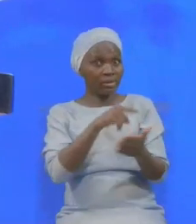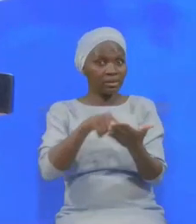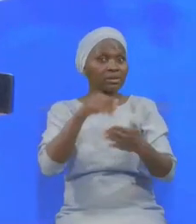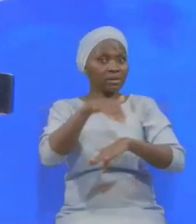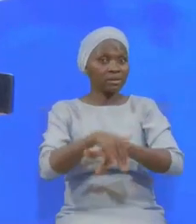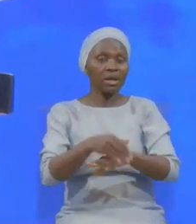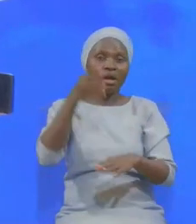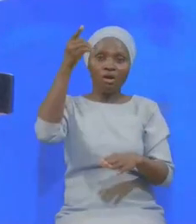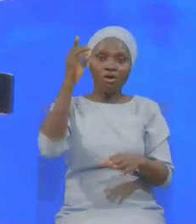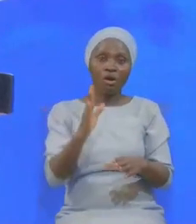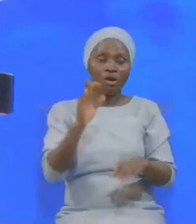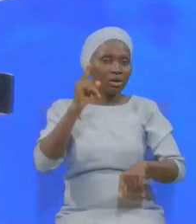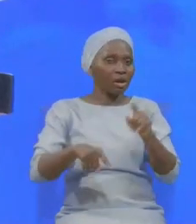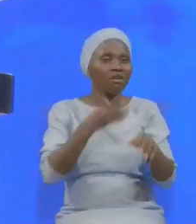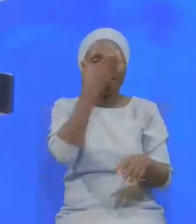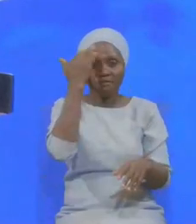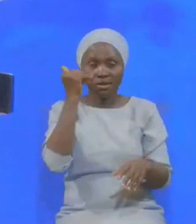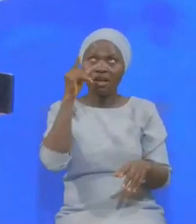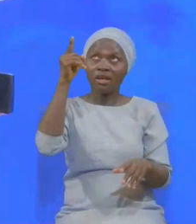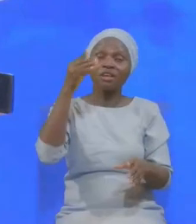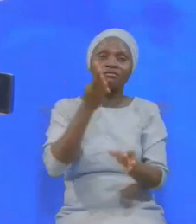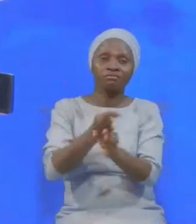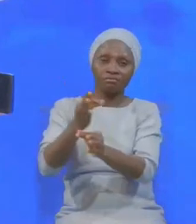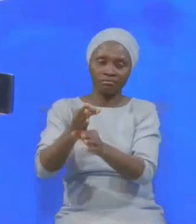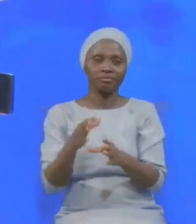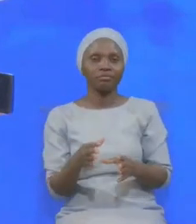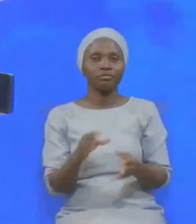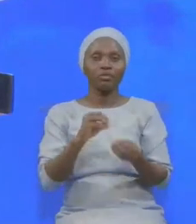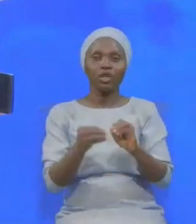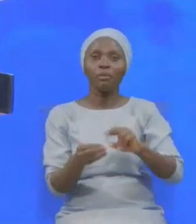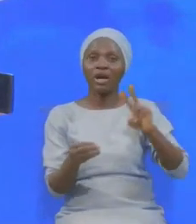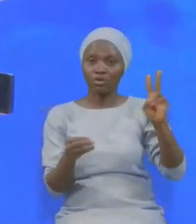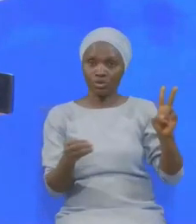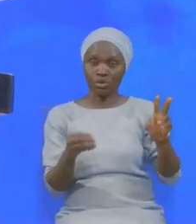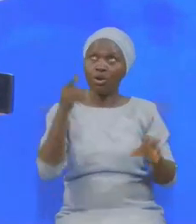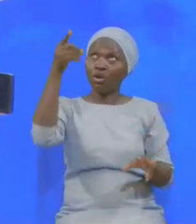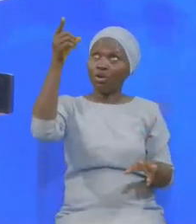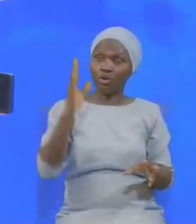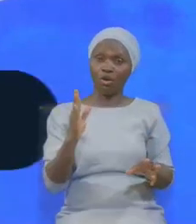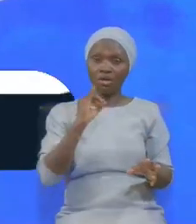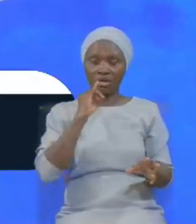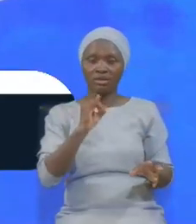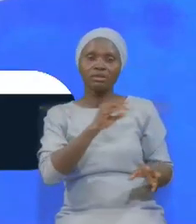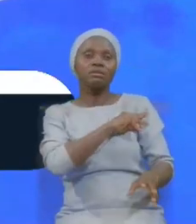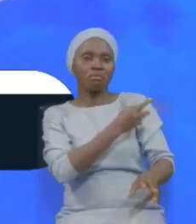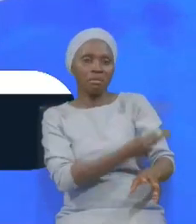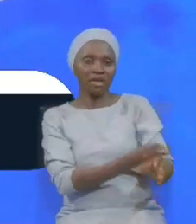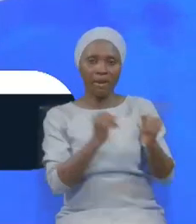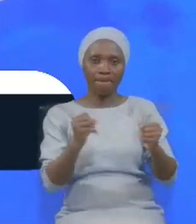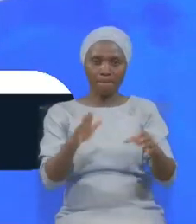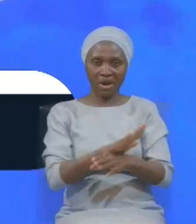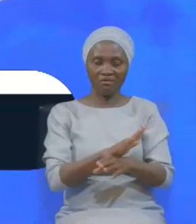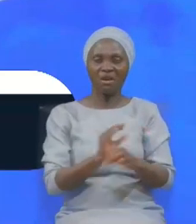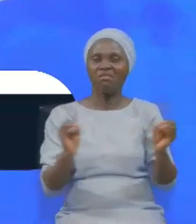les oublier. Dieu est fidèle. Numéro 2, Dieu est puissant. Il n'y a rien